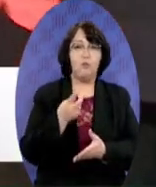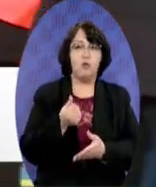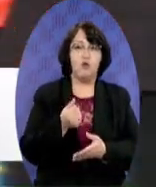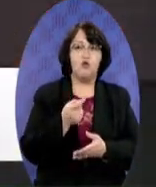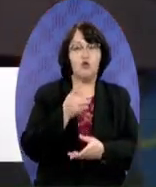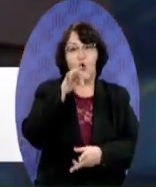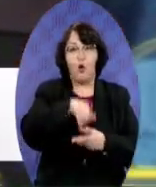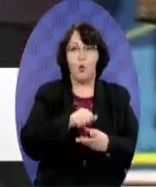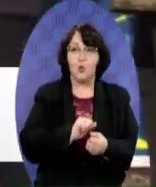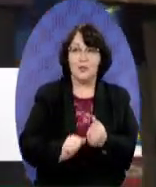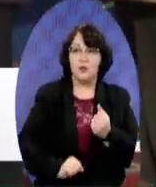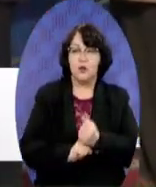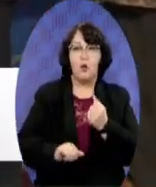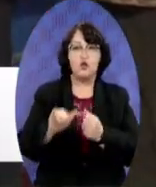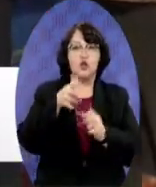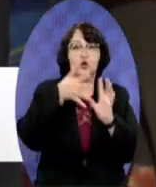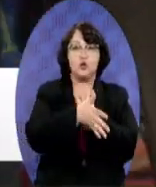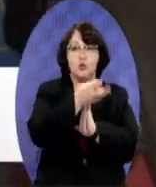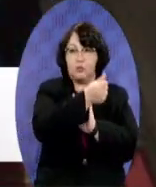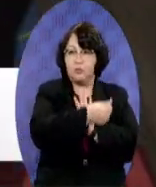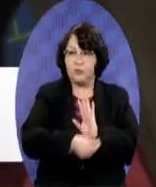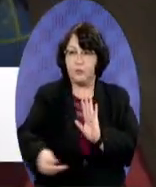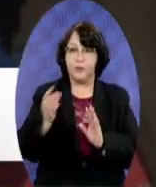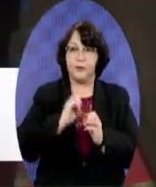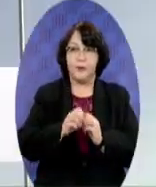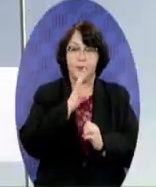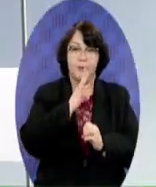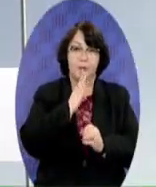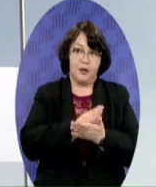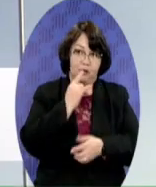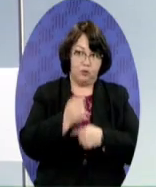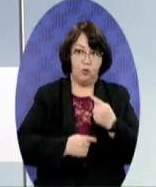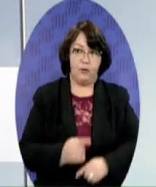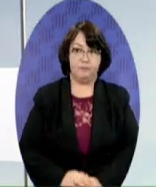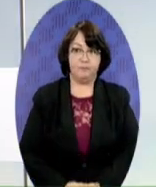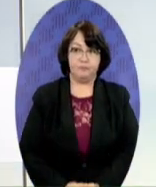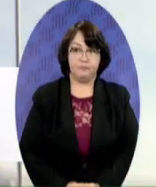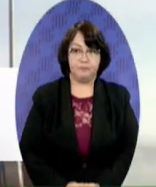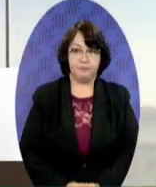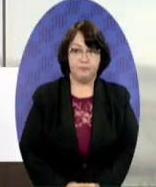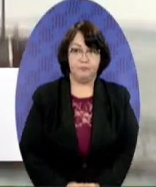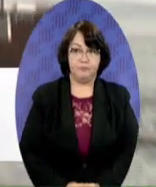хөрөнгө оруулалтыг улсын төсвөөс хийхээр тусгаад байгаа тухайд ч яригдж байна.